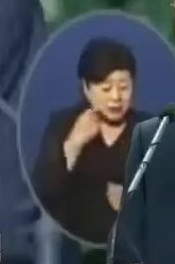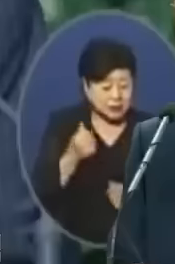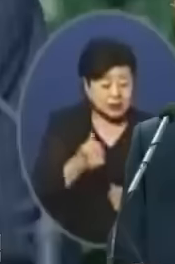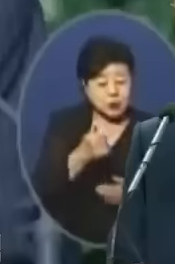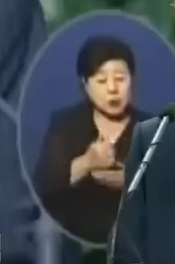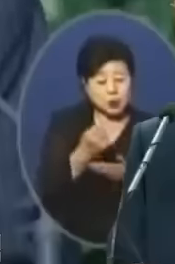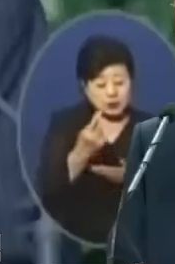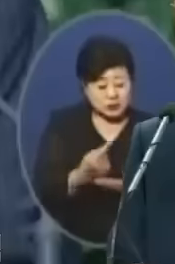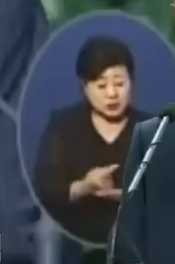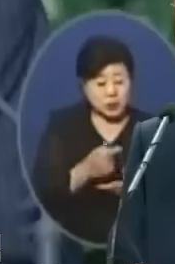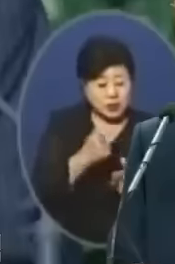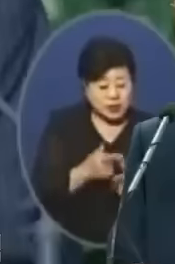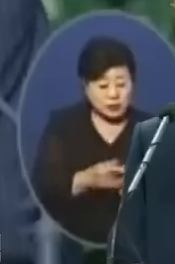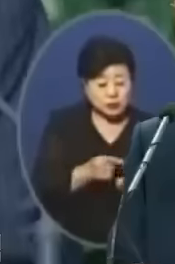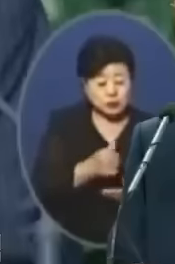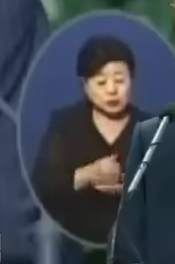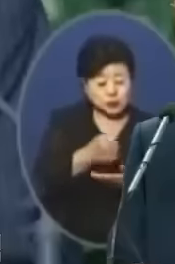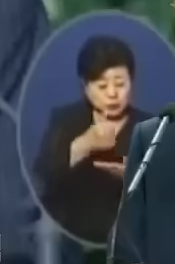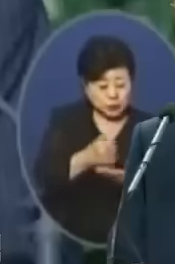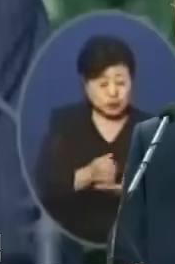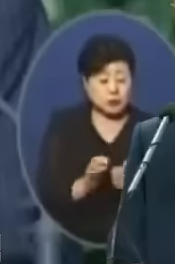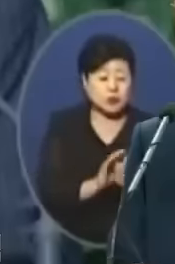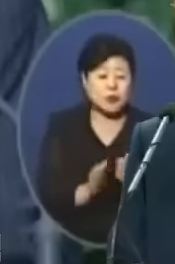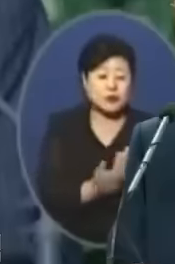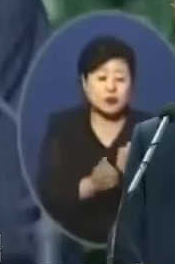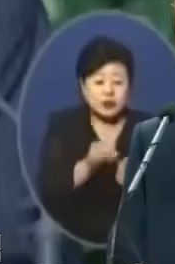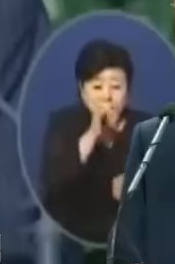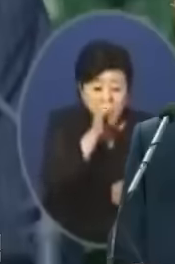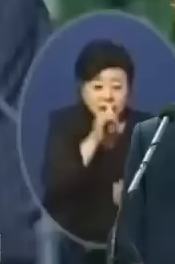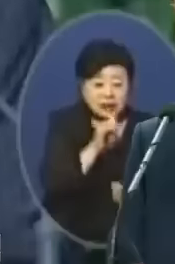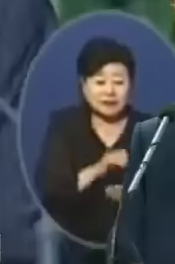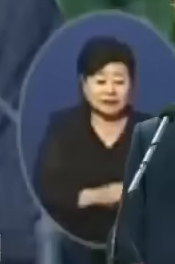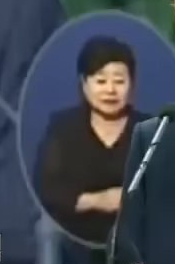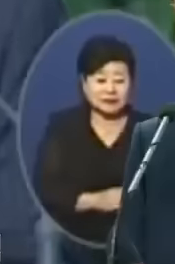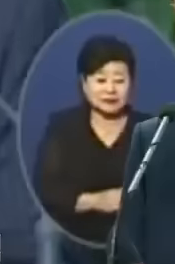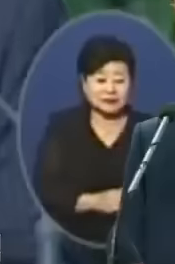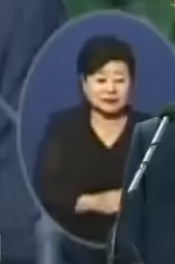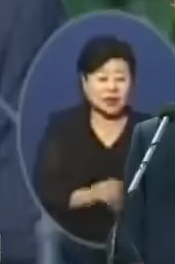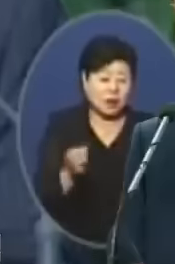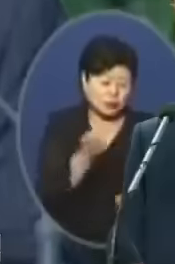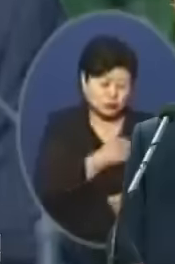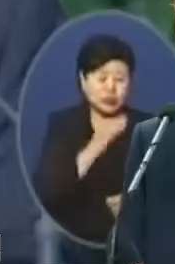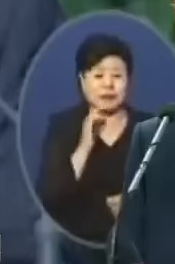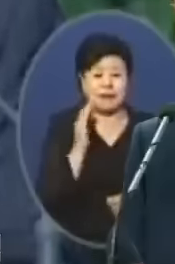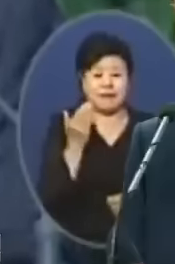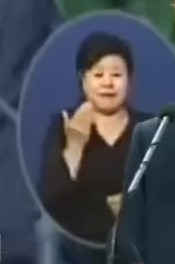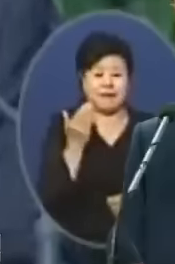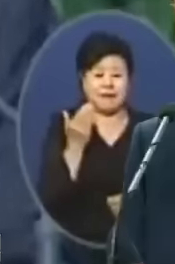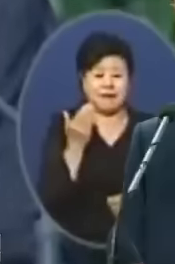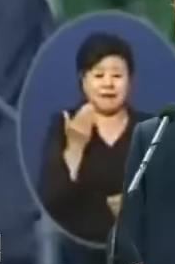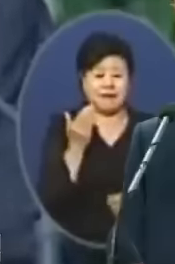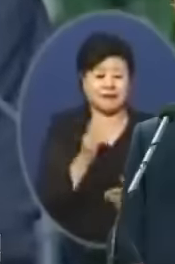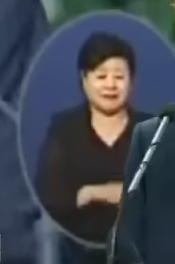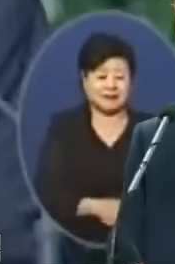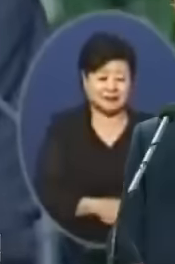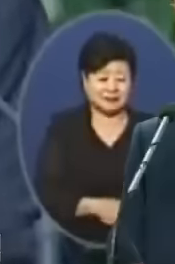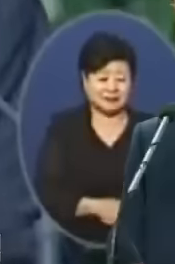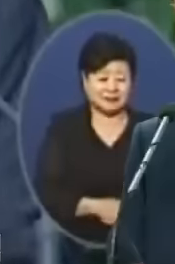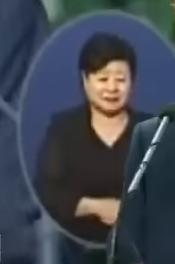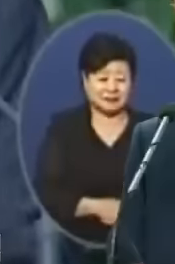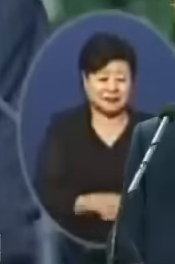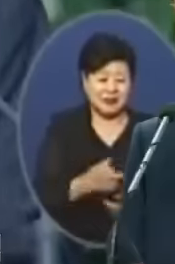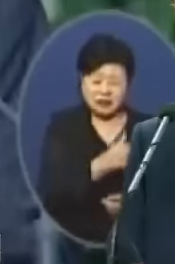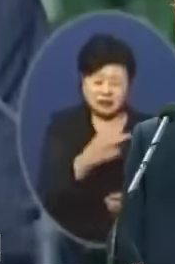아버지로 모시고 예수님을 구주로 섬기고 있는 것만 생각해도 굉장한 부자 되는 것입니다. 얼마나